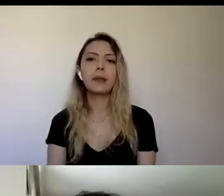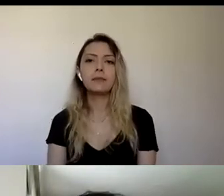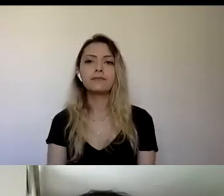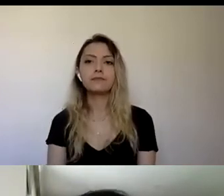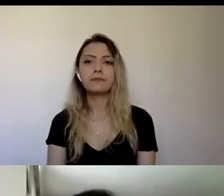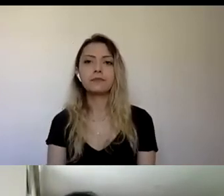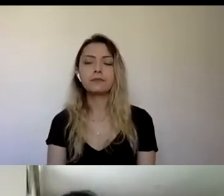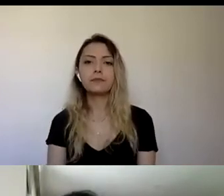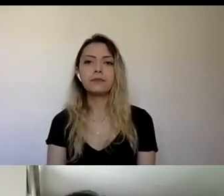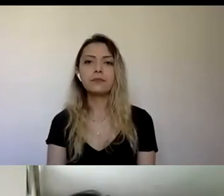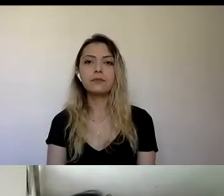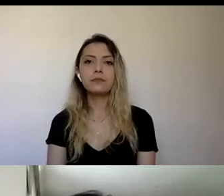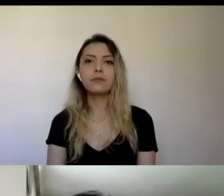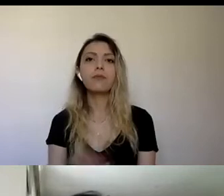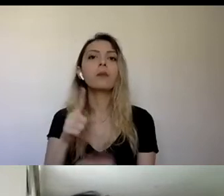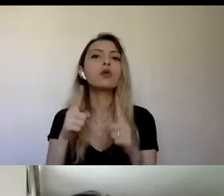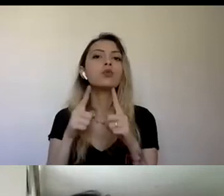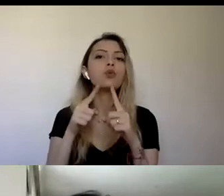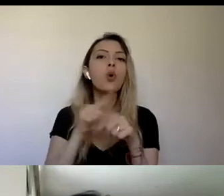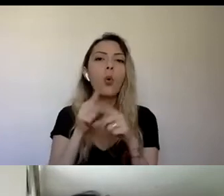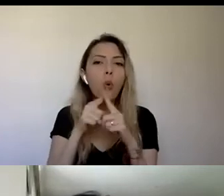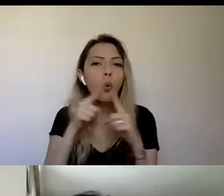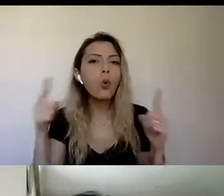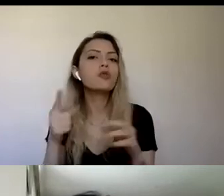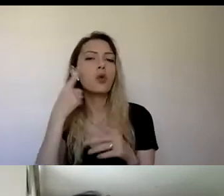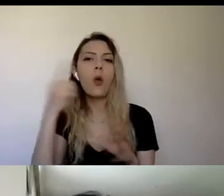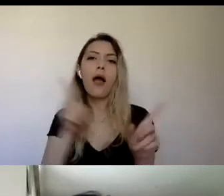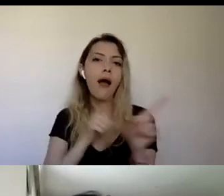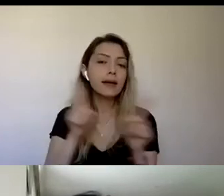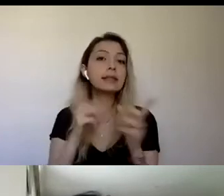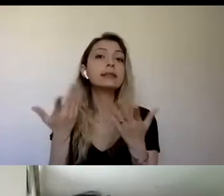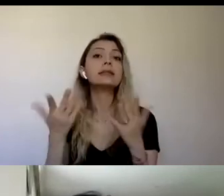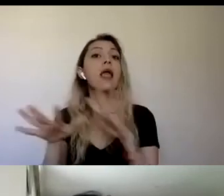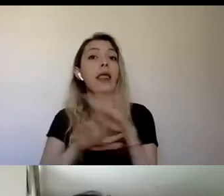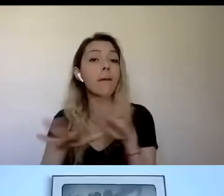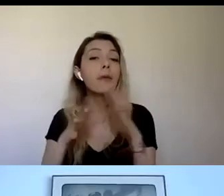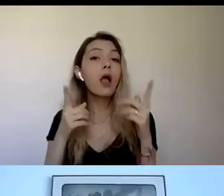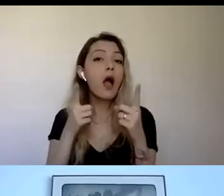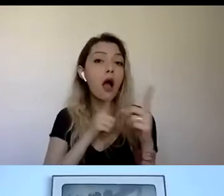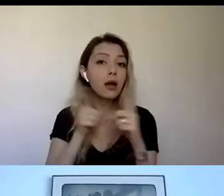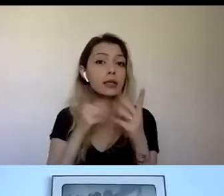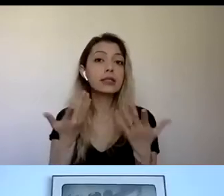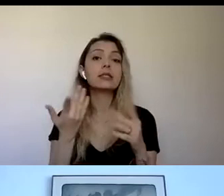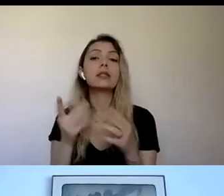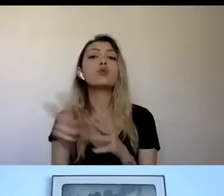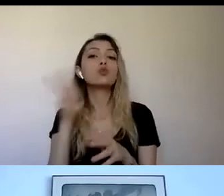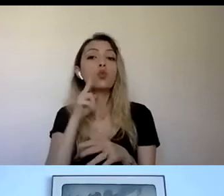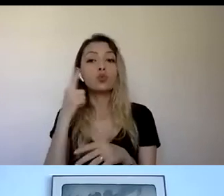bunların hangileri, sürece dair olanları hangileri, sonuca dair olanları hangileridir diye